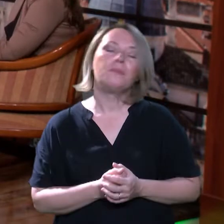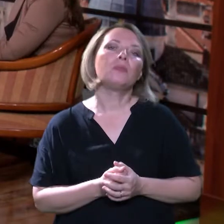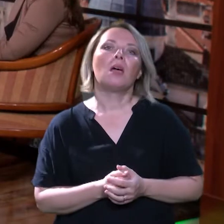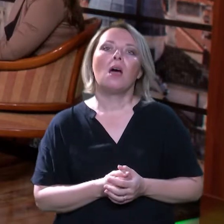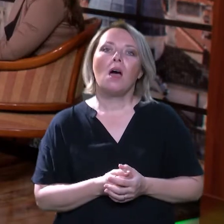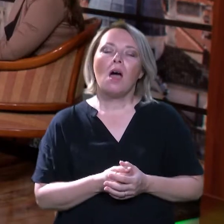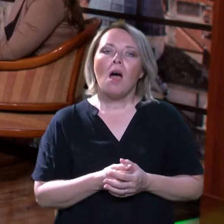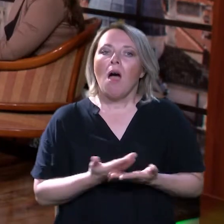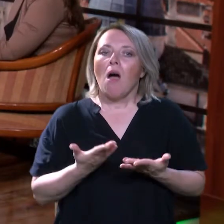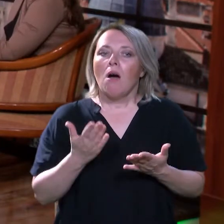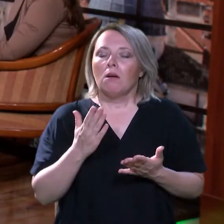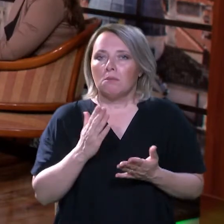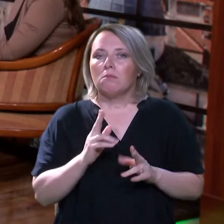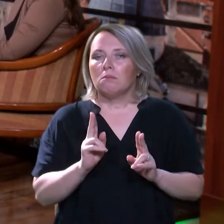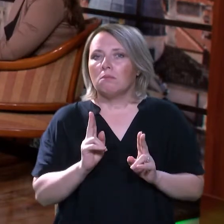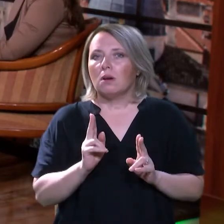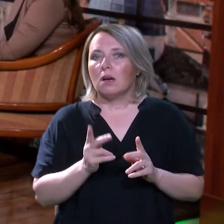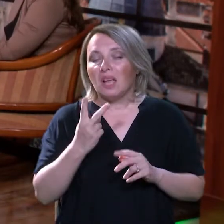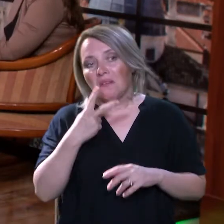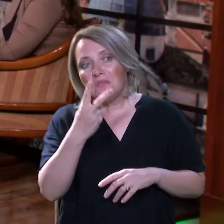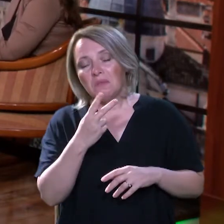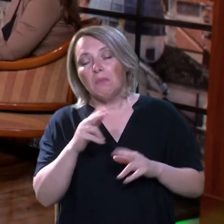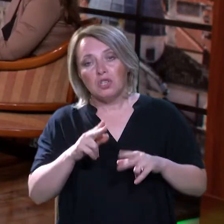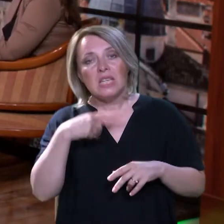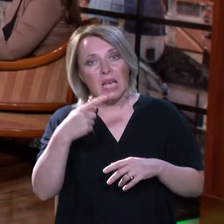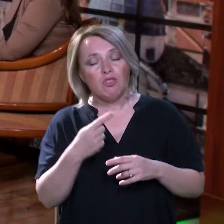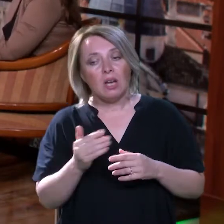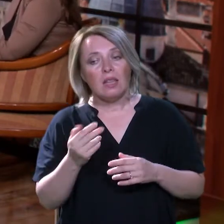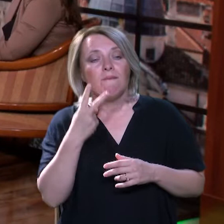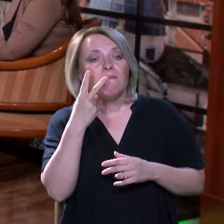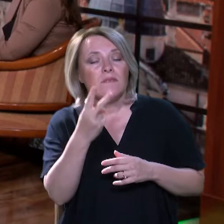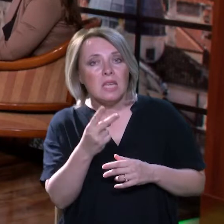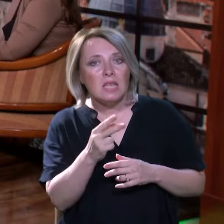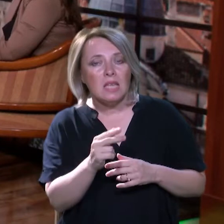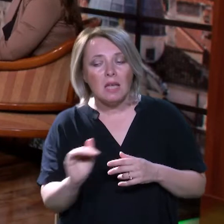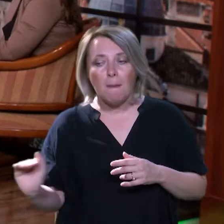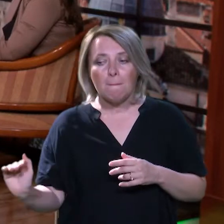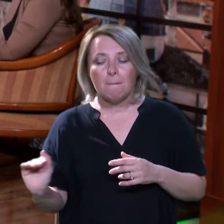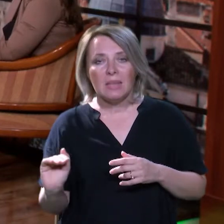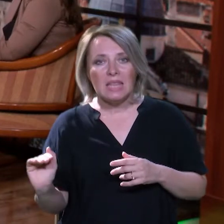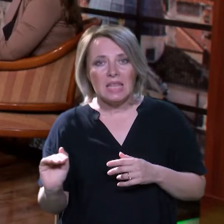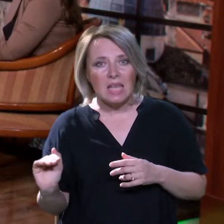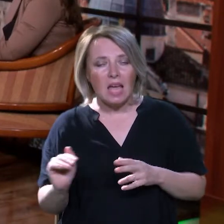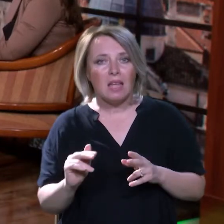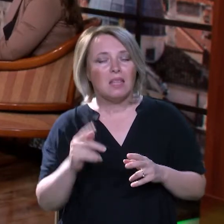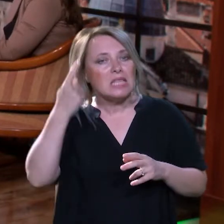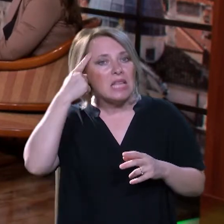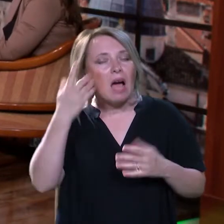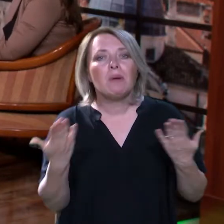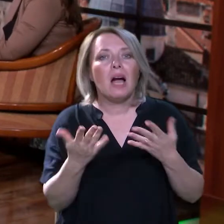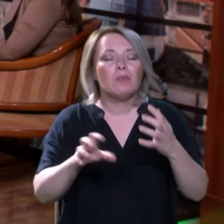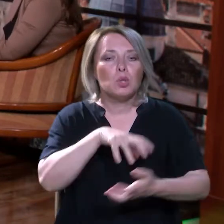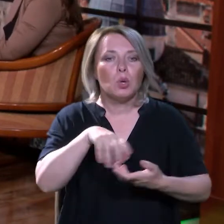zna reći, aha, kad vidim neko dijete, znam kakav mu je i roditelj. Uh-huh. Je li to istina tako zapravo da djeca